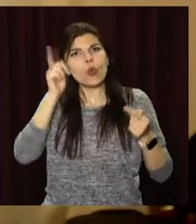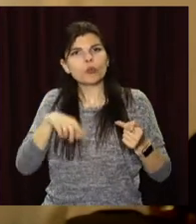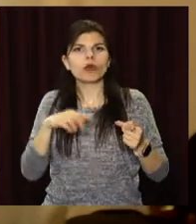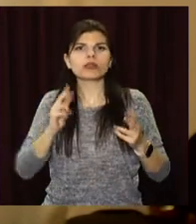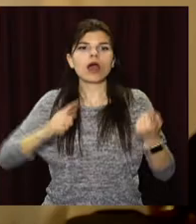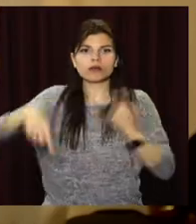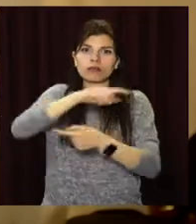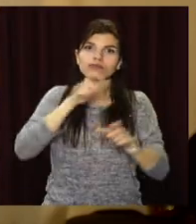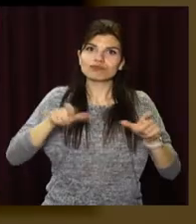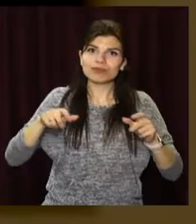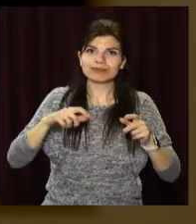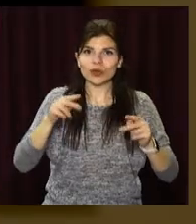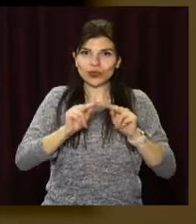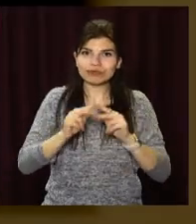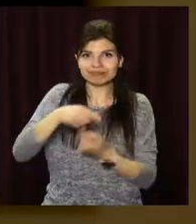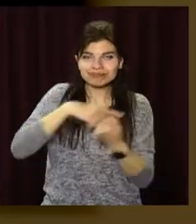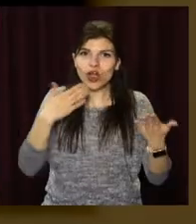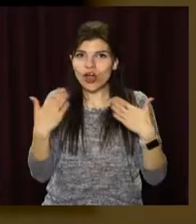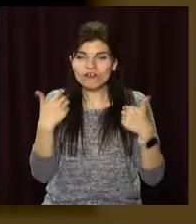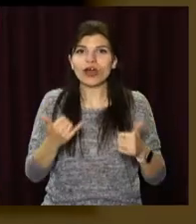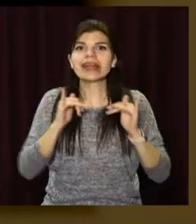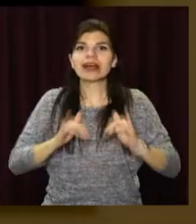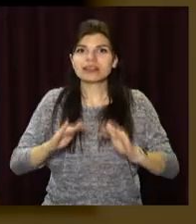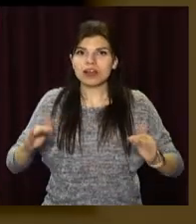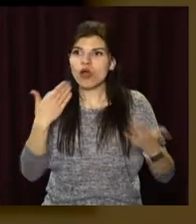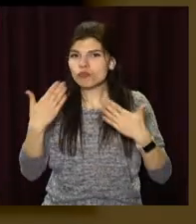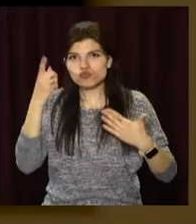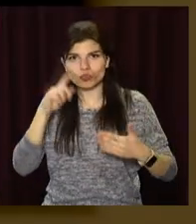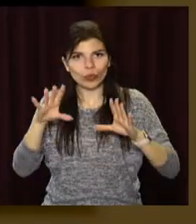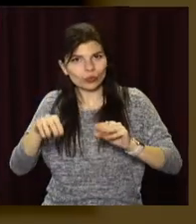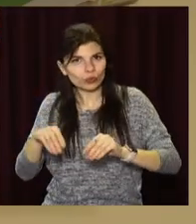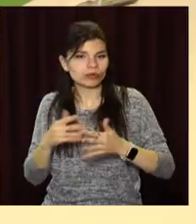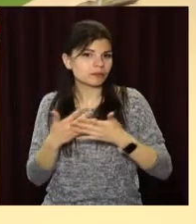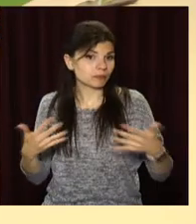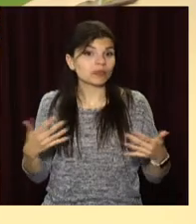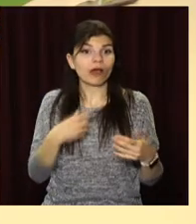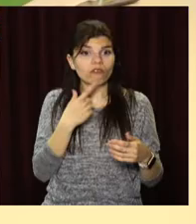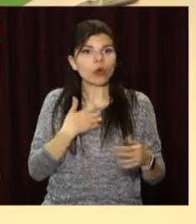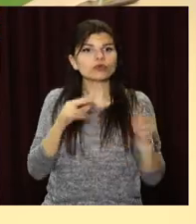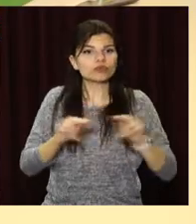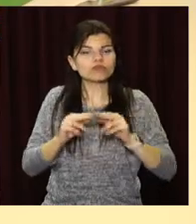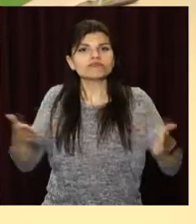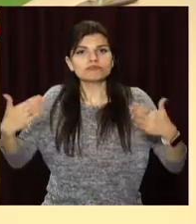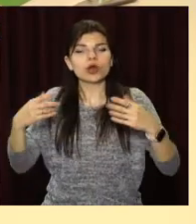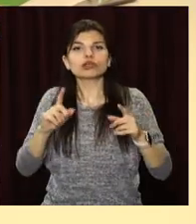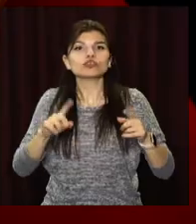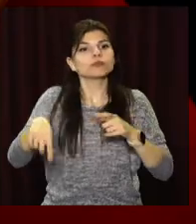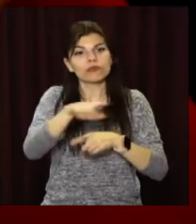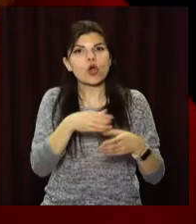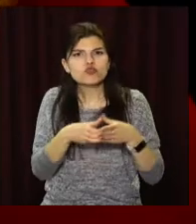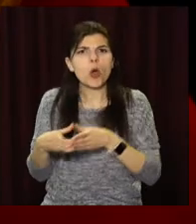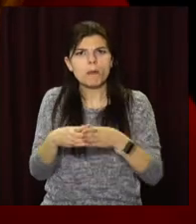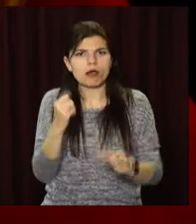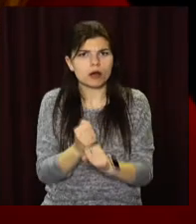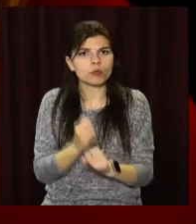для колективу, так і для дітей. У гуманітарному департаменті кажуть, хочуть у такий спосіб налаштувати педагогів на командну роботу, а це у